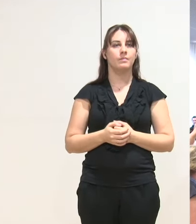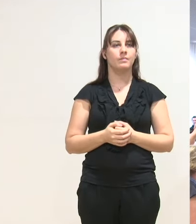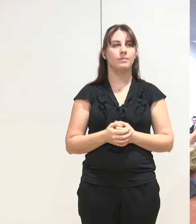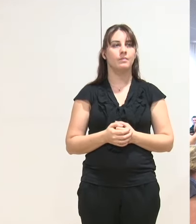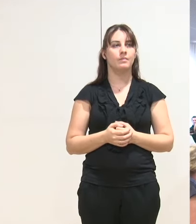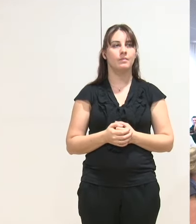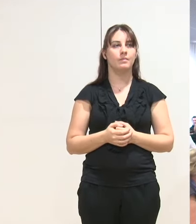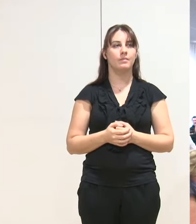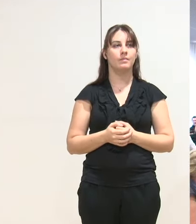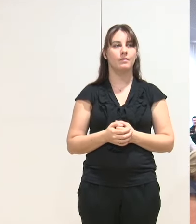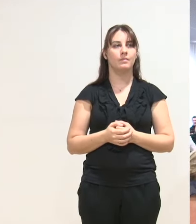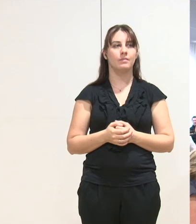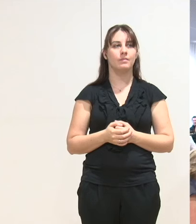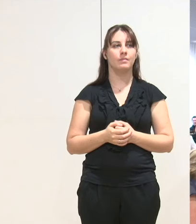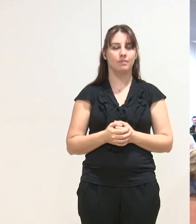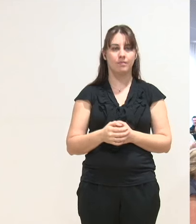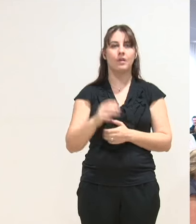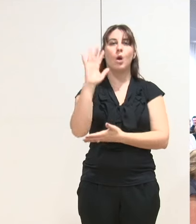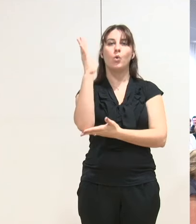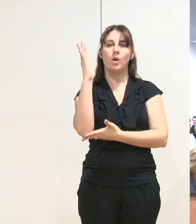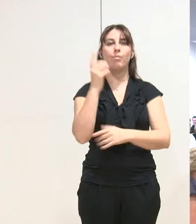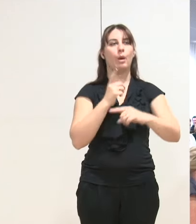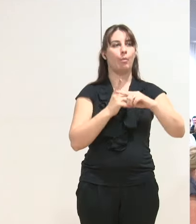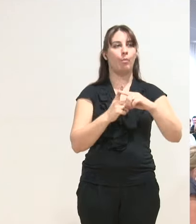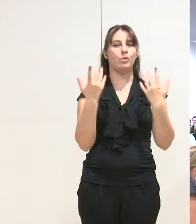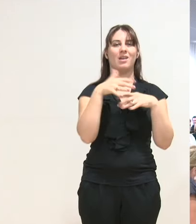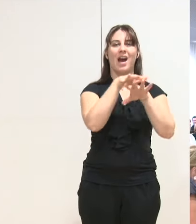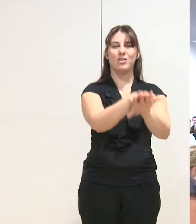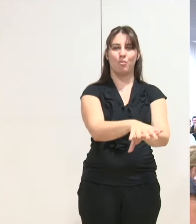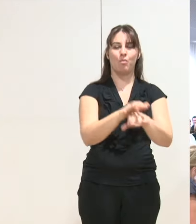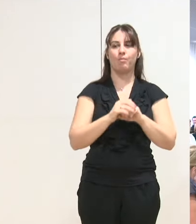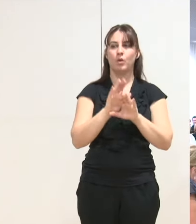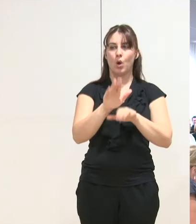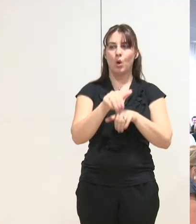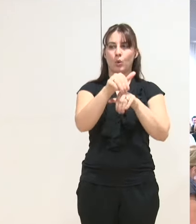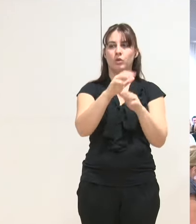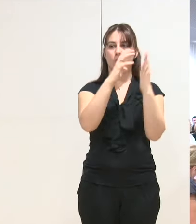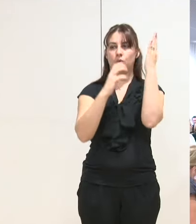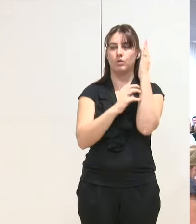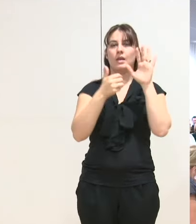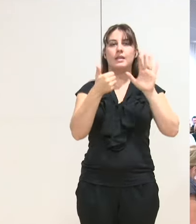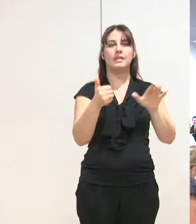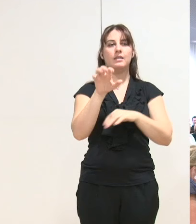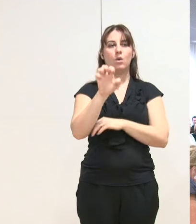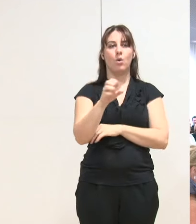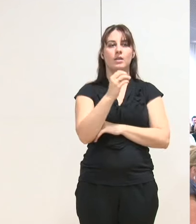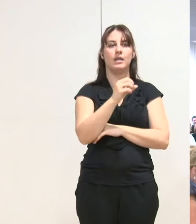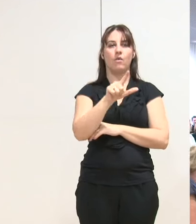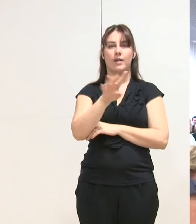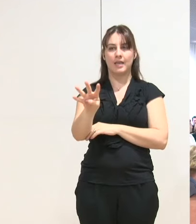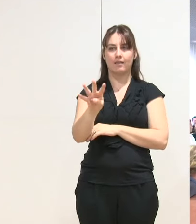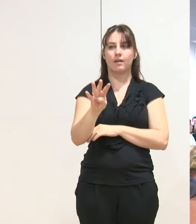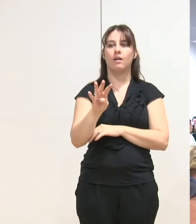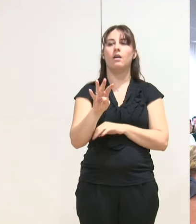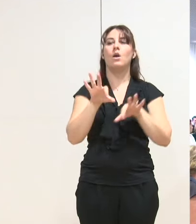pour et rassemblement rassemblement je continue sur la 6e024